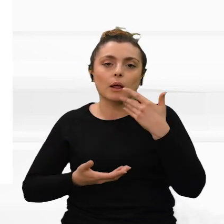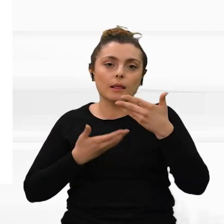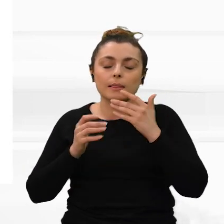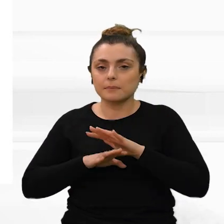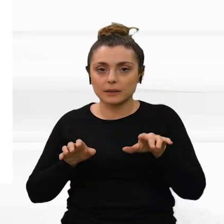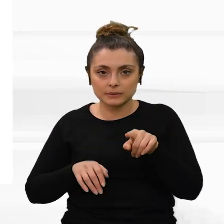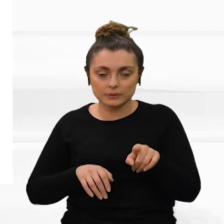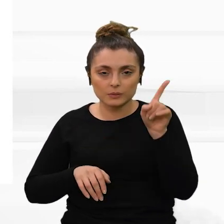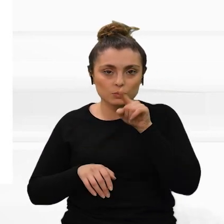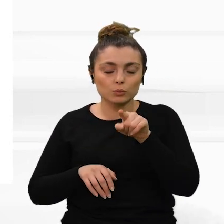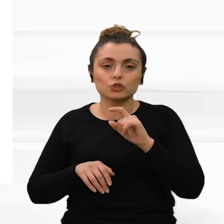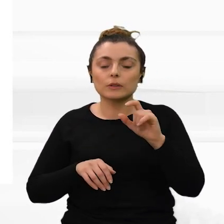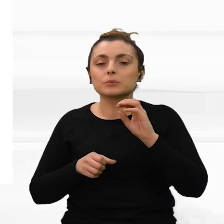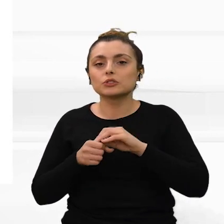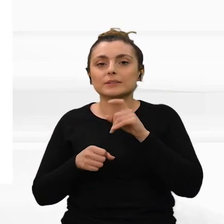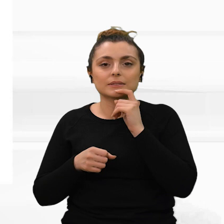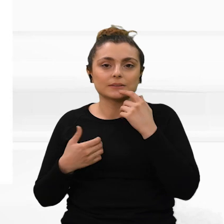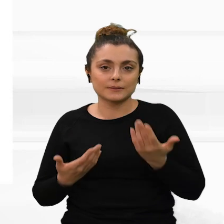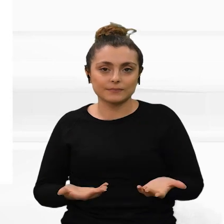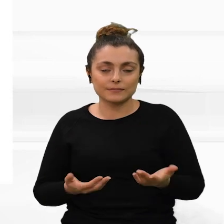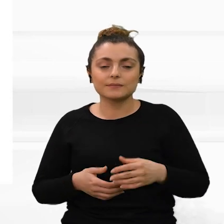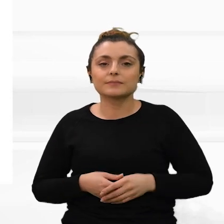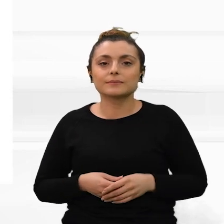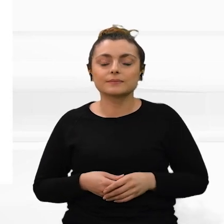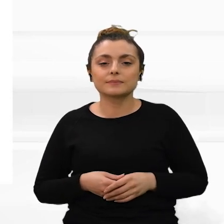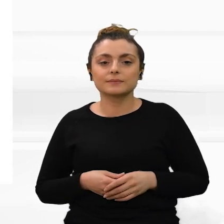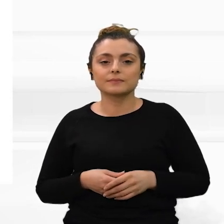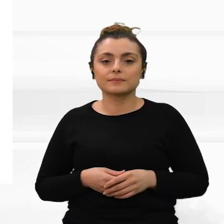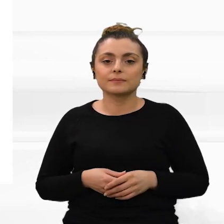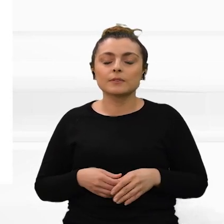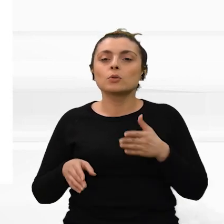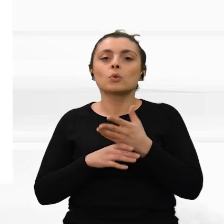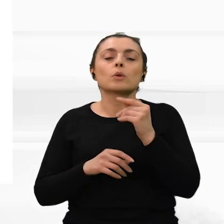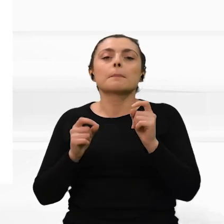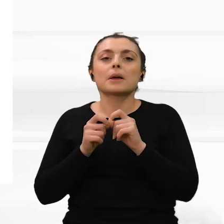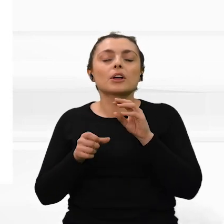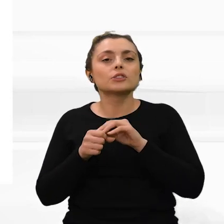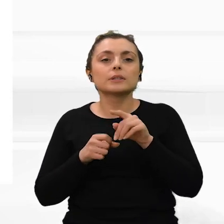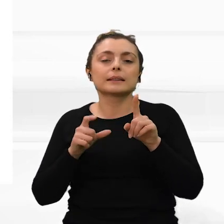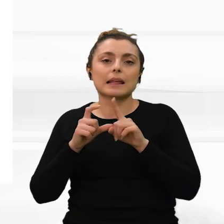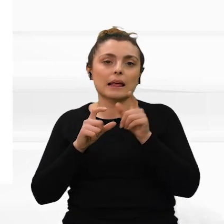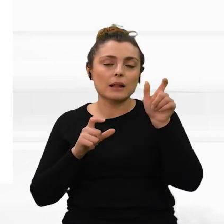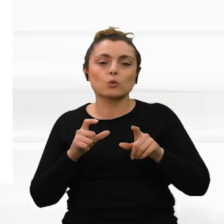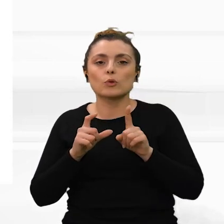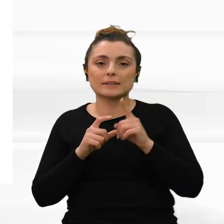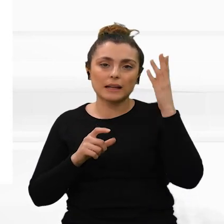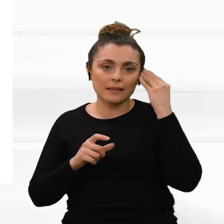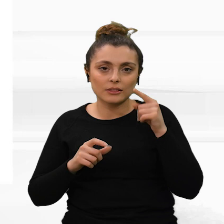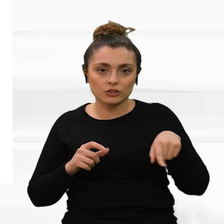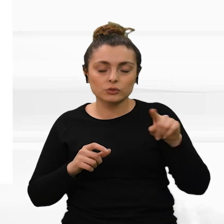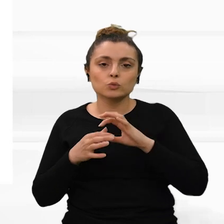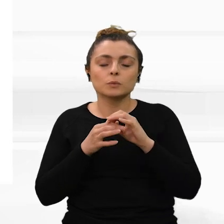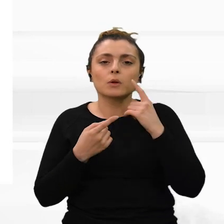olduğundan söz edilmez Dolayısıyla bu seçenek yanlıştır sevgili öğrenciler doğru olan Bey seçeneğimiz de kartın dolis